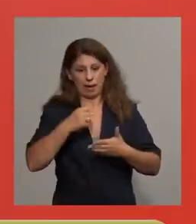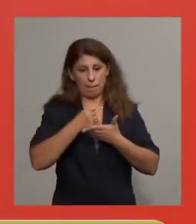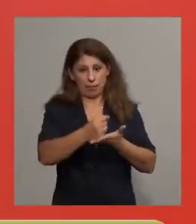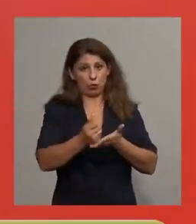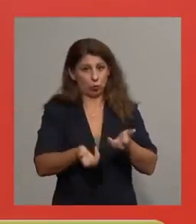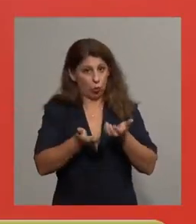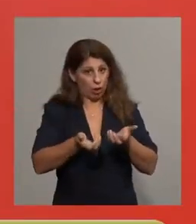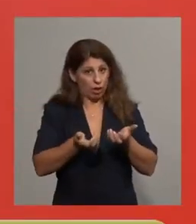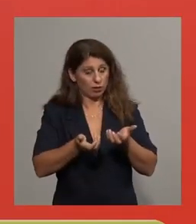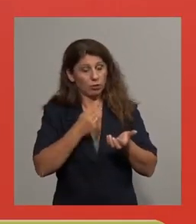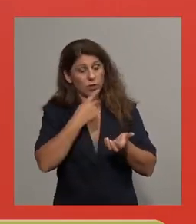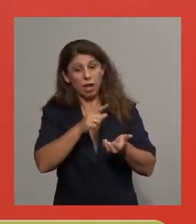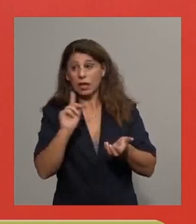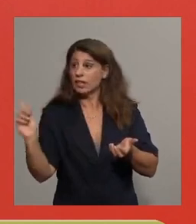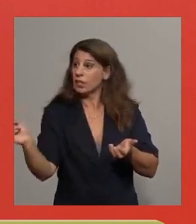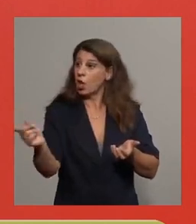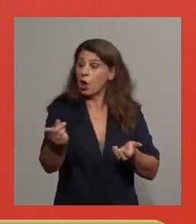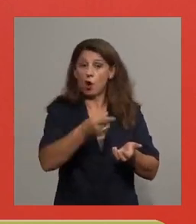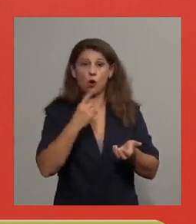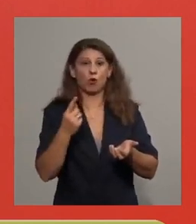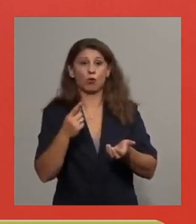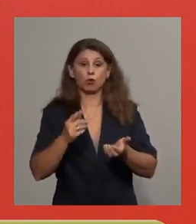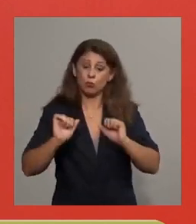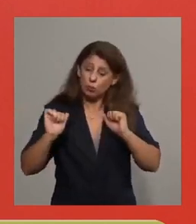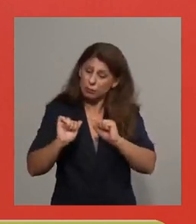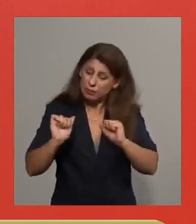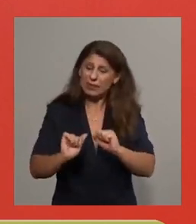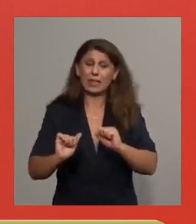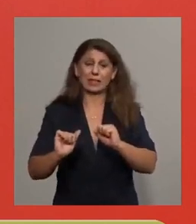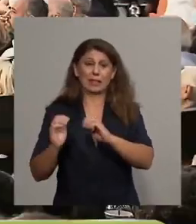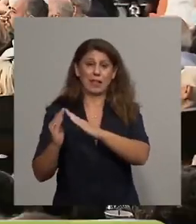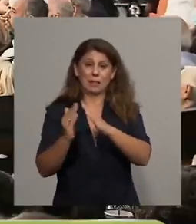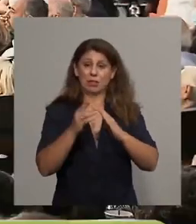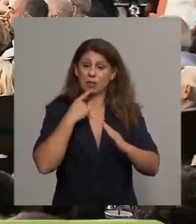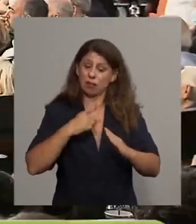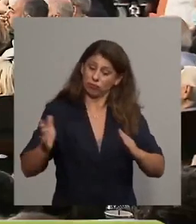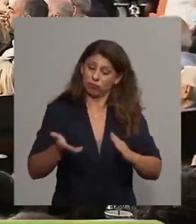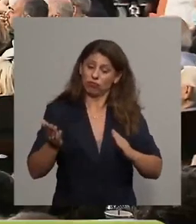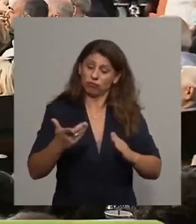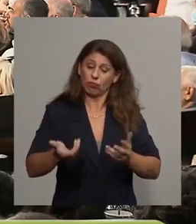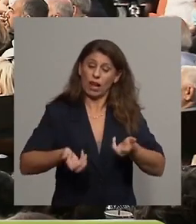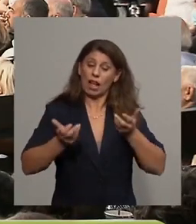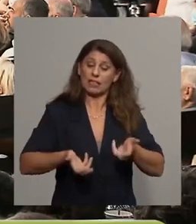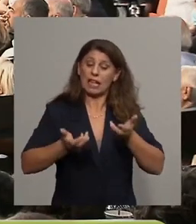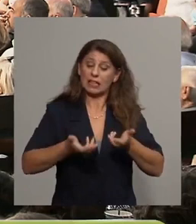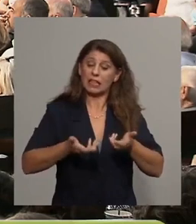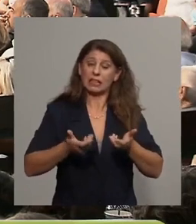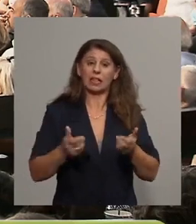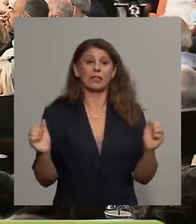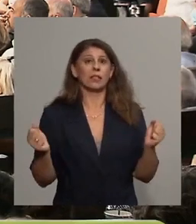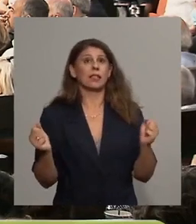αέριο και συνιστούσε σε όλους, τους πίεζε μάλιστα, να βάλουν σωριδόν φυσικό αέριο για